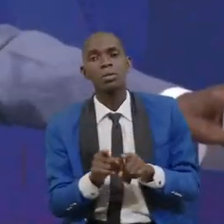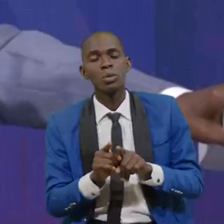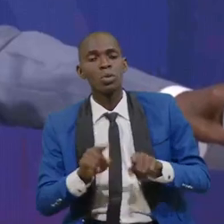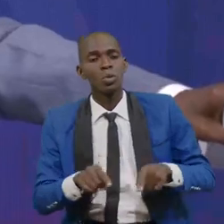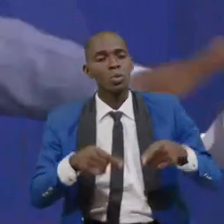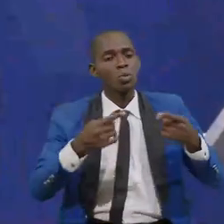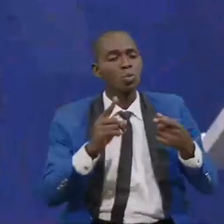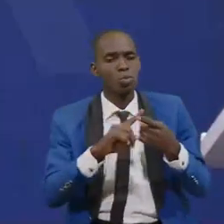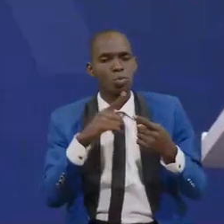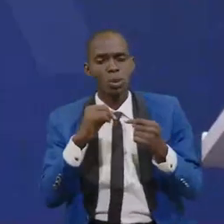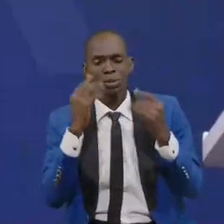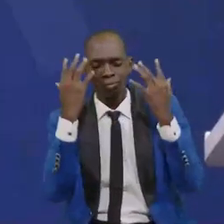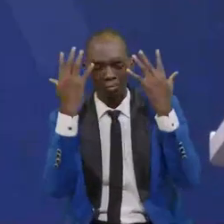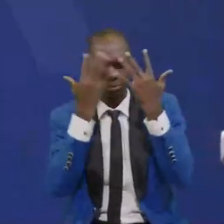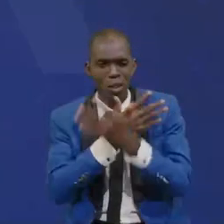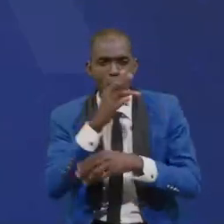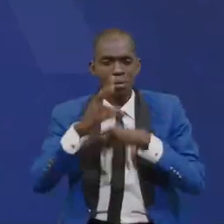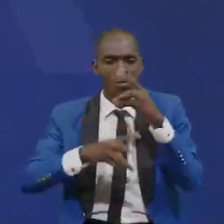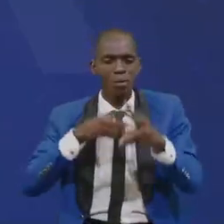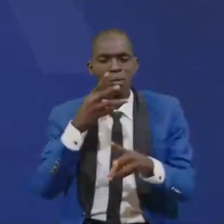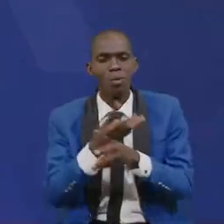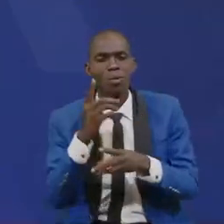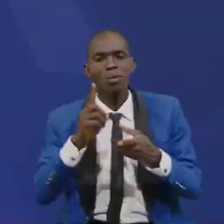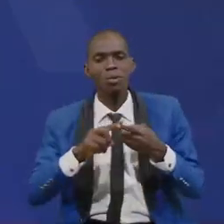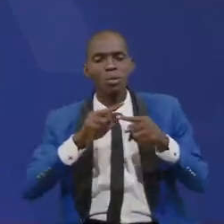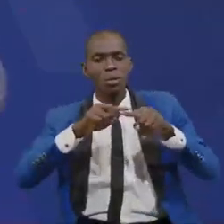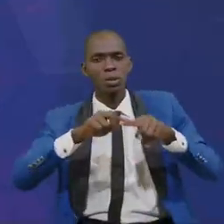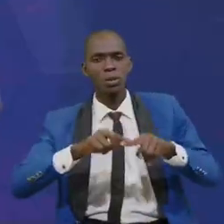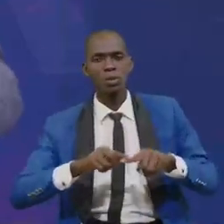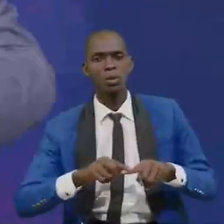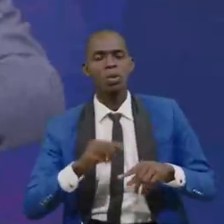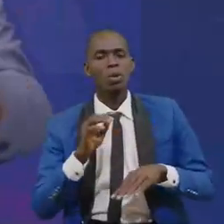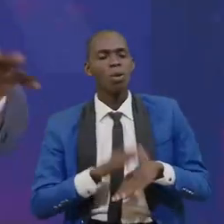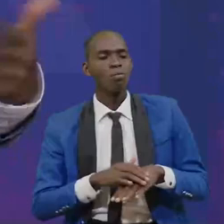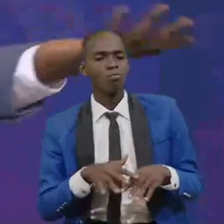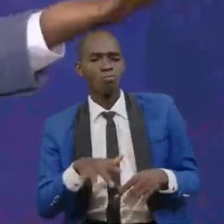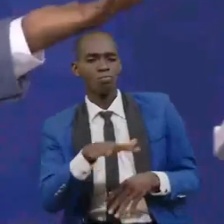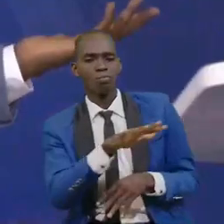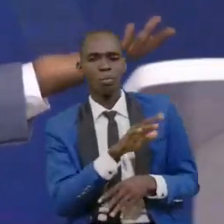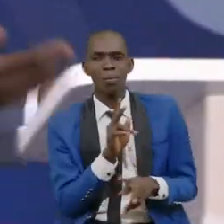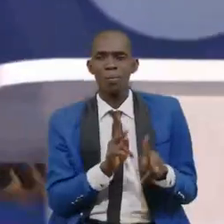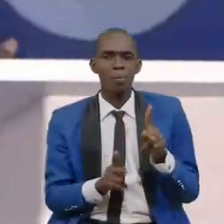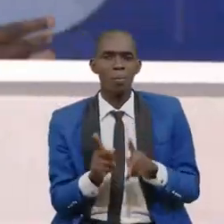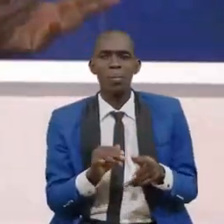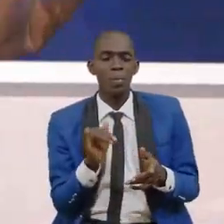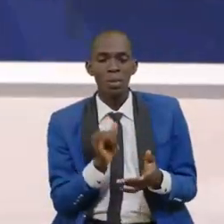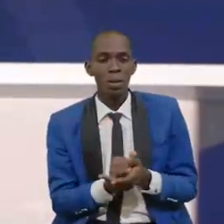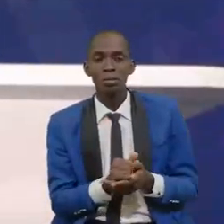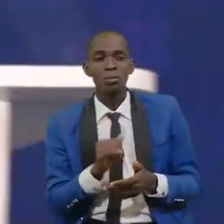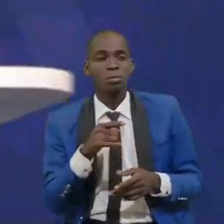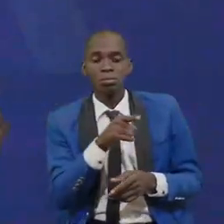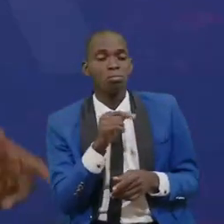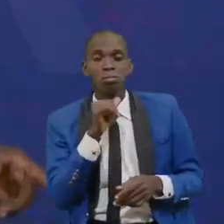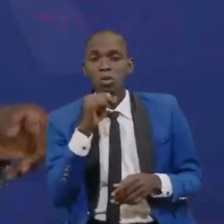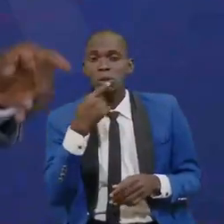même dans le monde ténébreux pour compter sur ces gens-là, ils ne professent